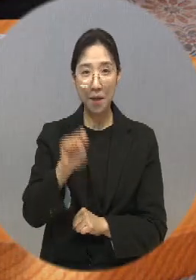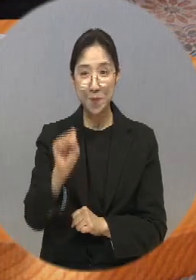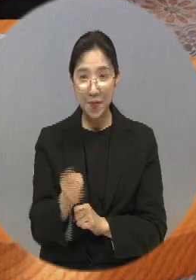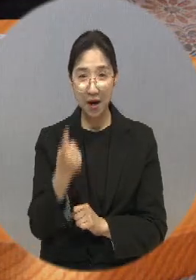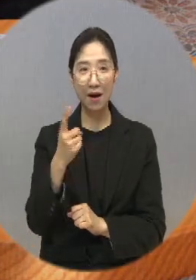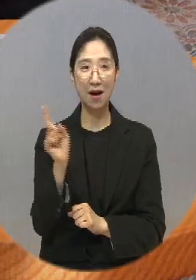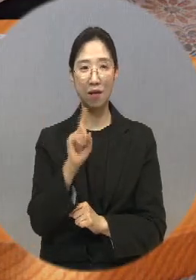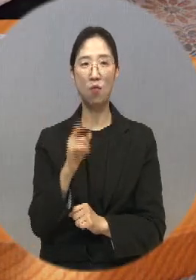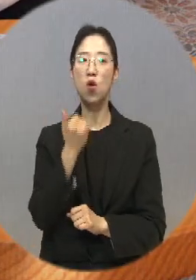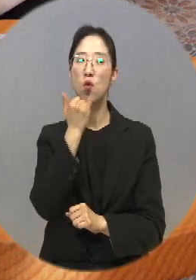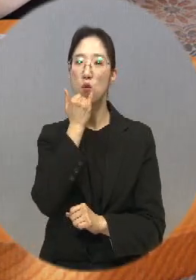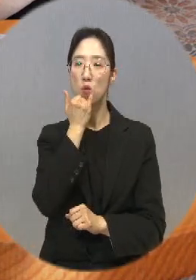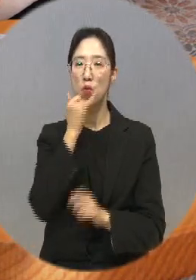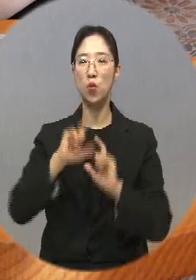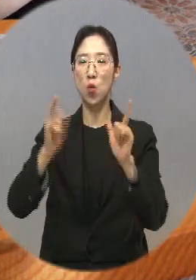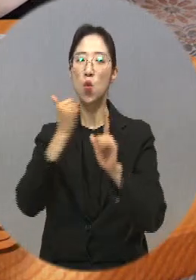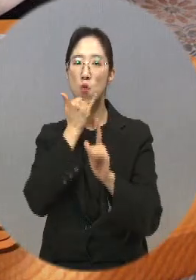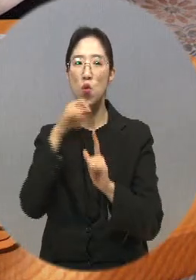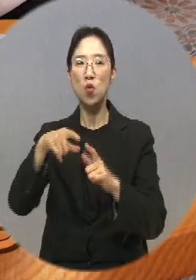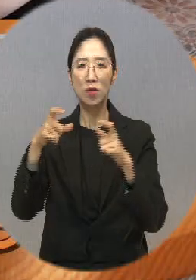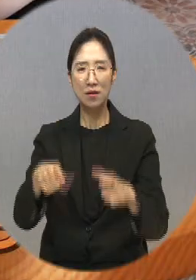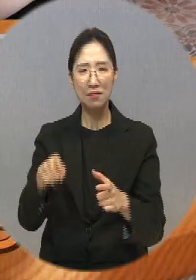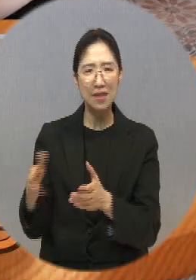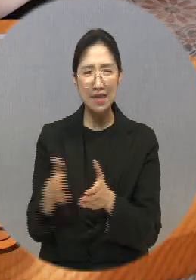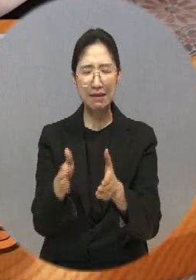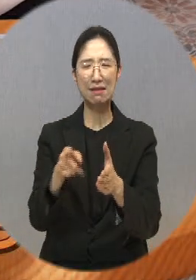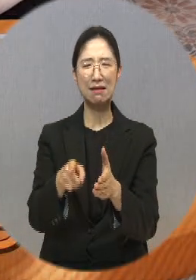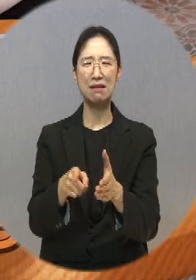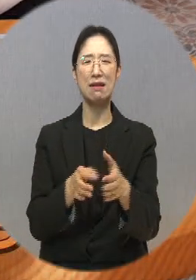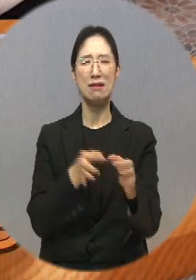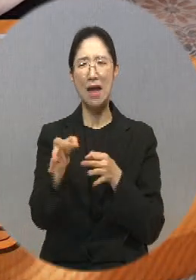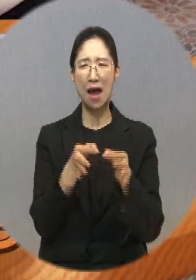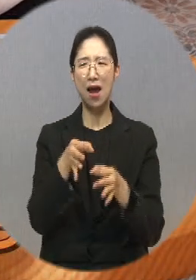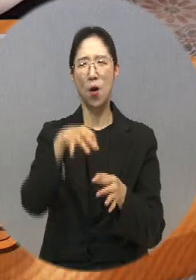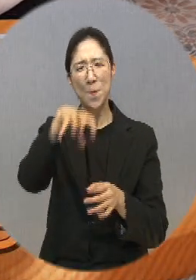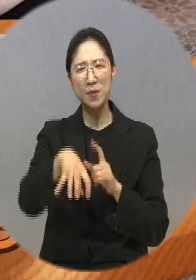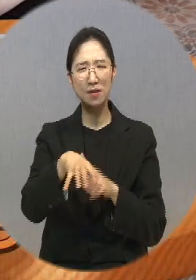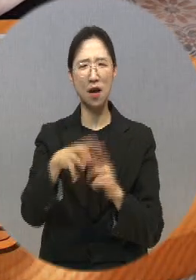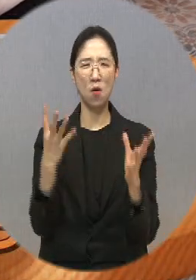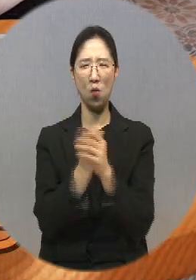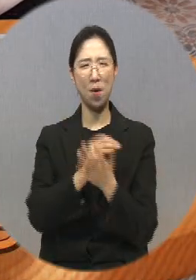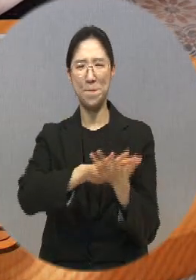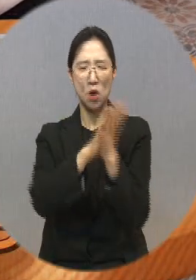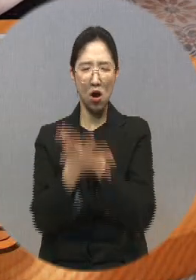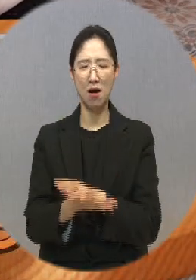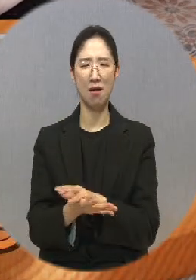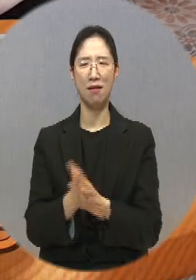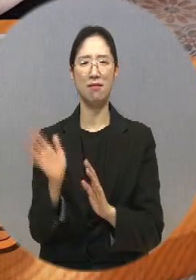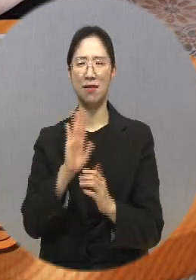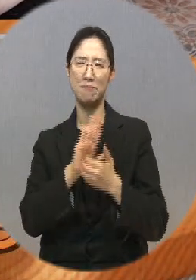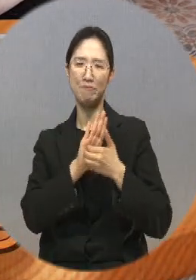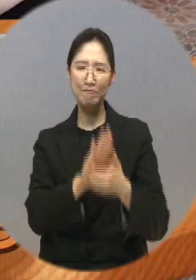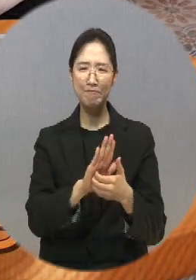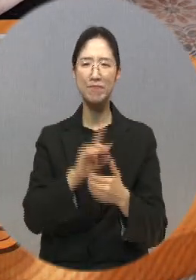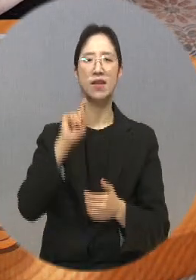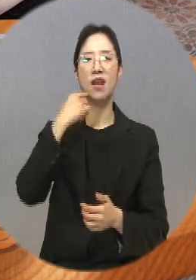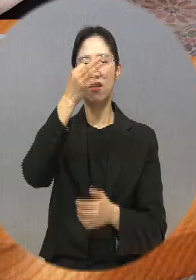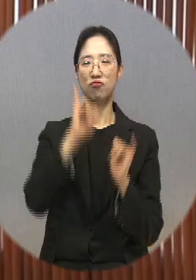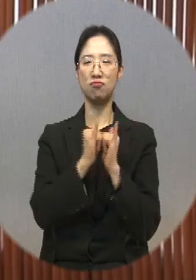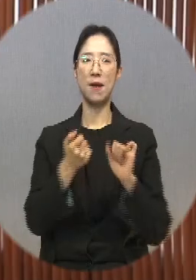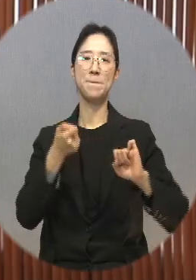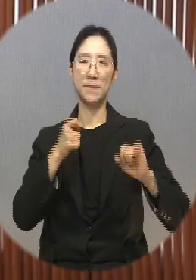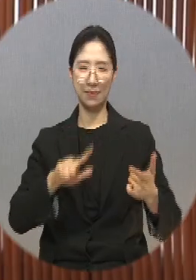시점이 동독 지역의 이 길을 상업 지역으로 우리가 완전히 변화시키는 것에 대해서 예술가들이 반대한